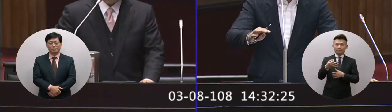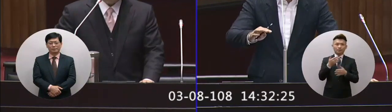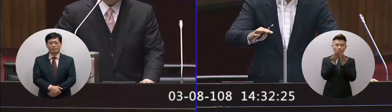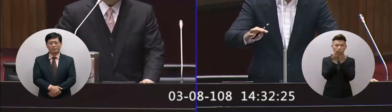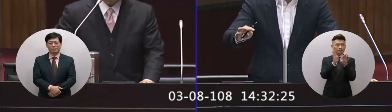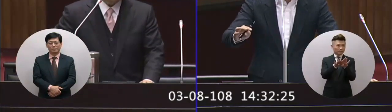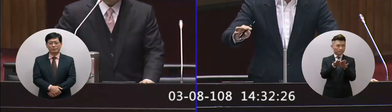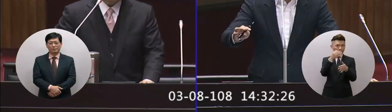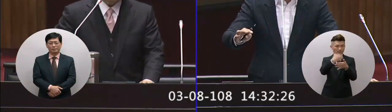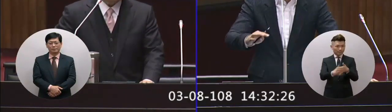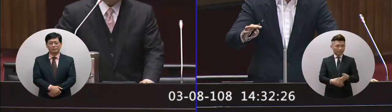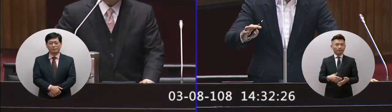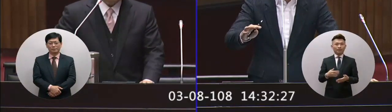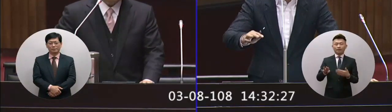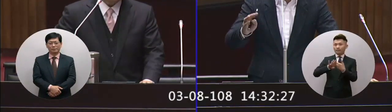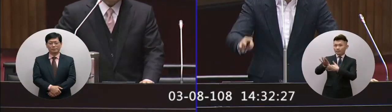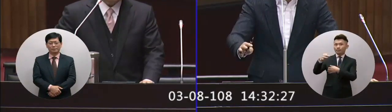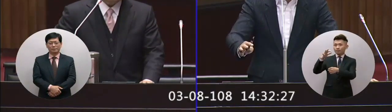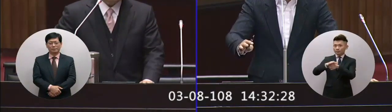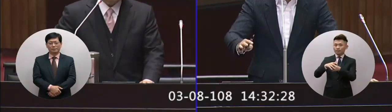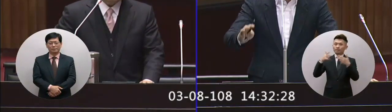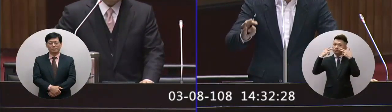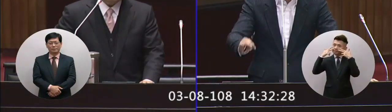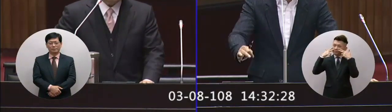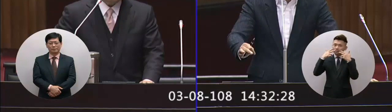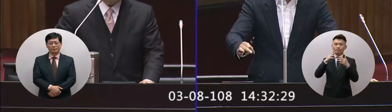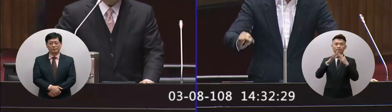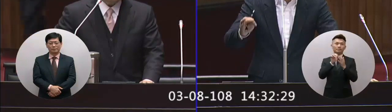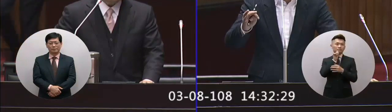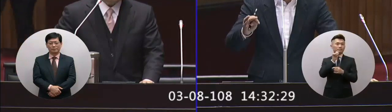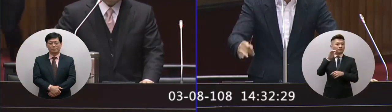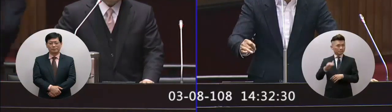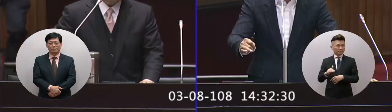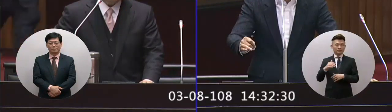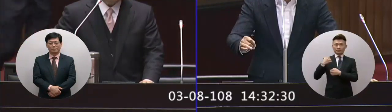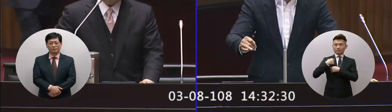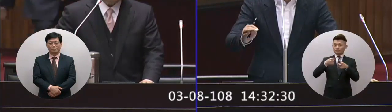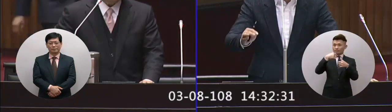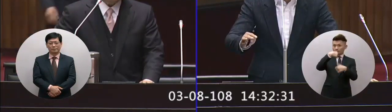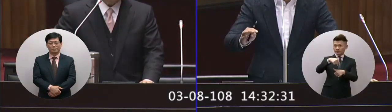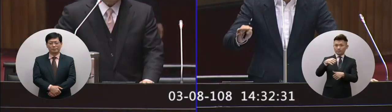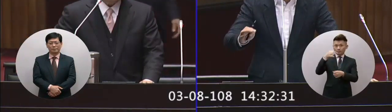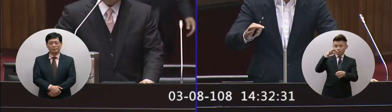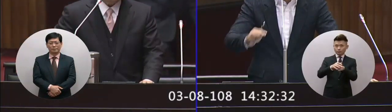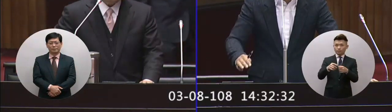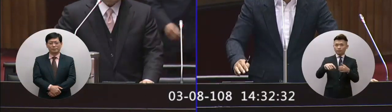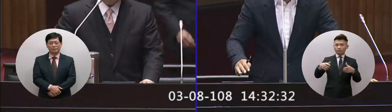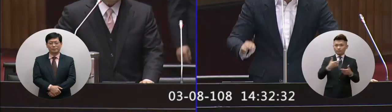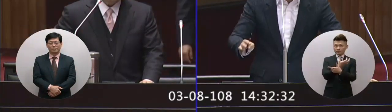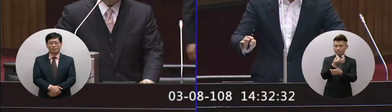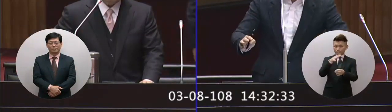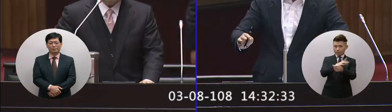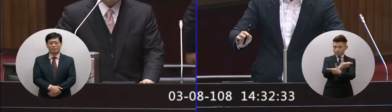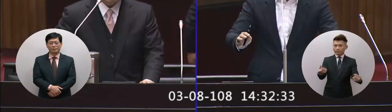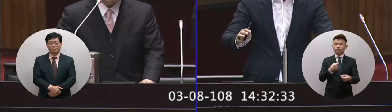跟其他的我們已經有補助的像原住民也好中低收入也好軍公教也好的這些補助可以趨於一致